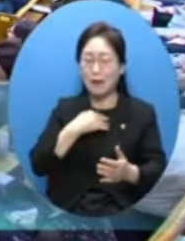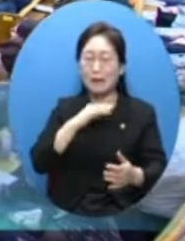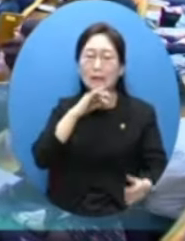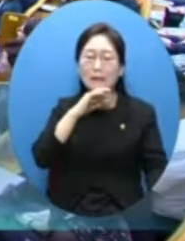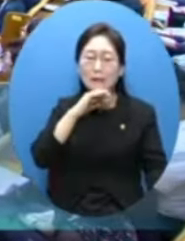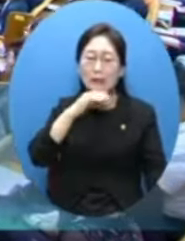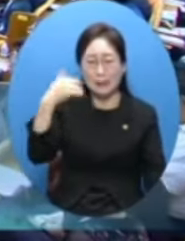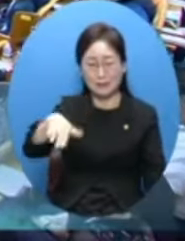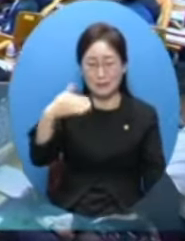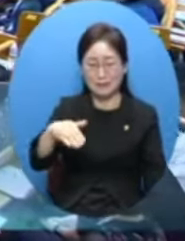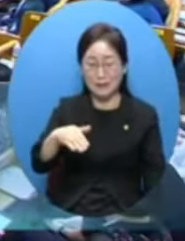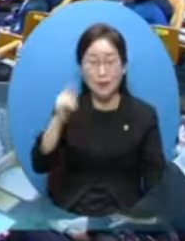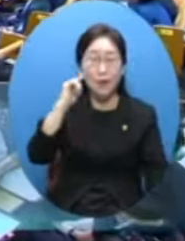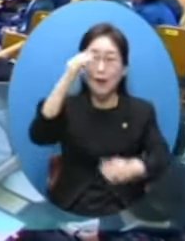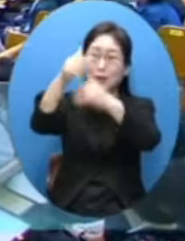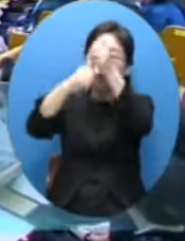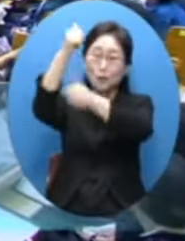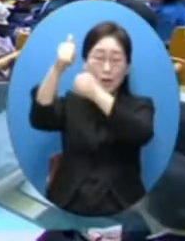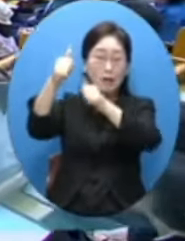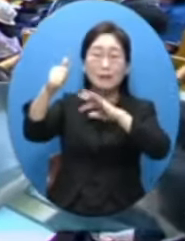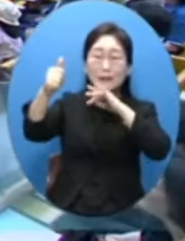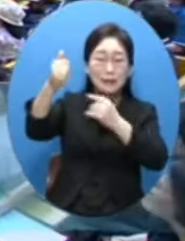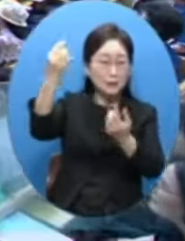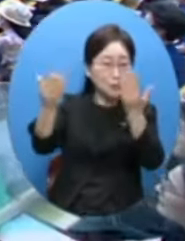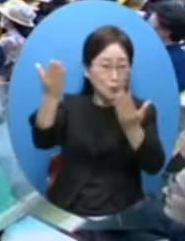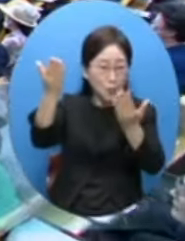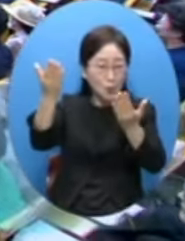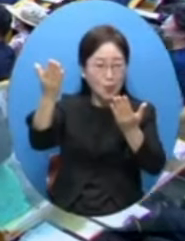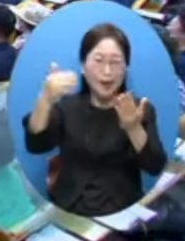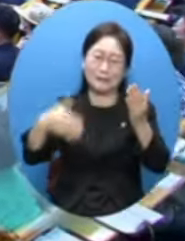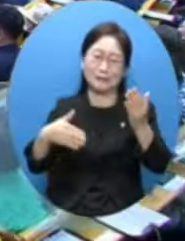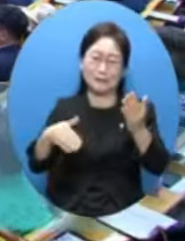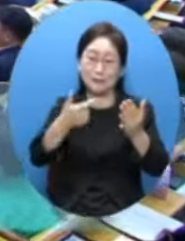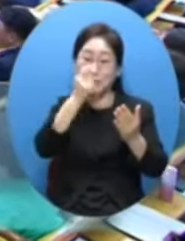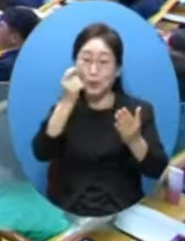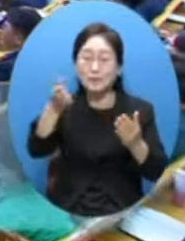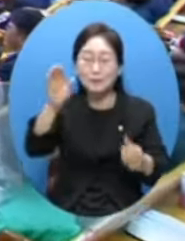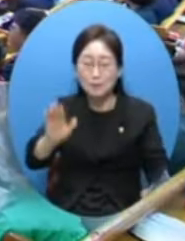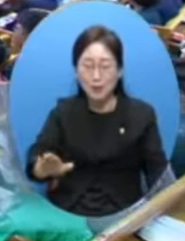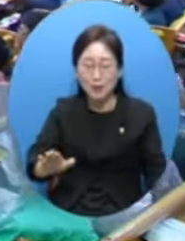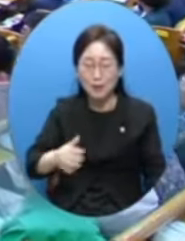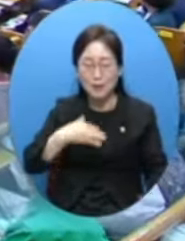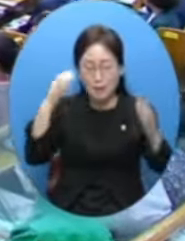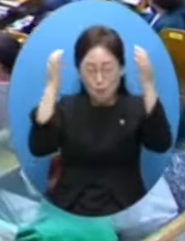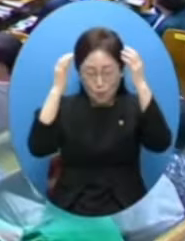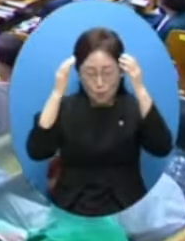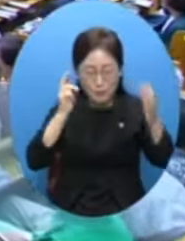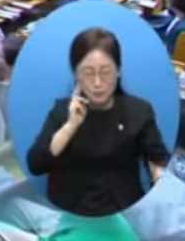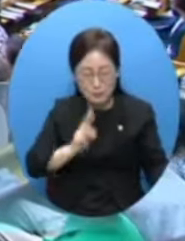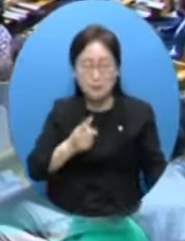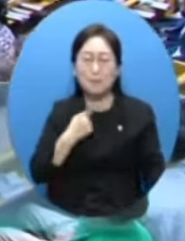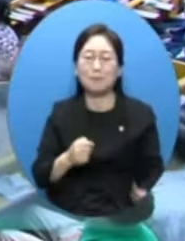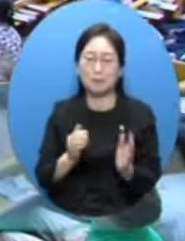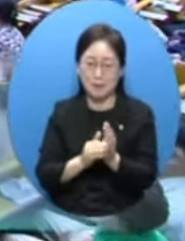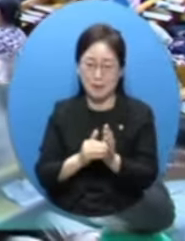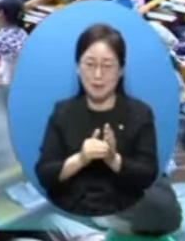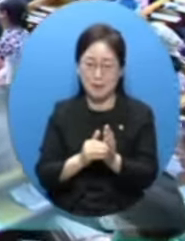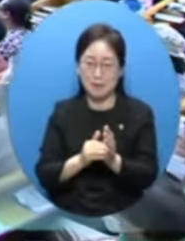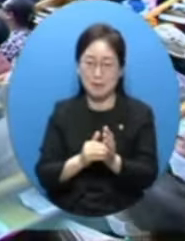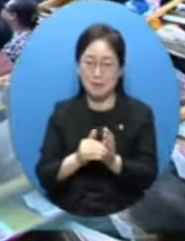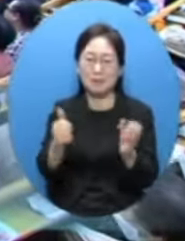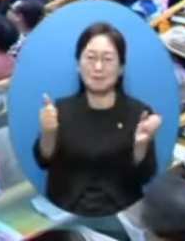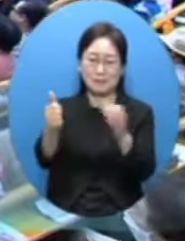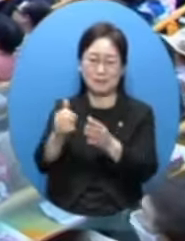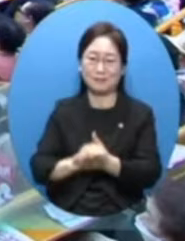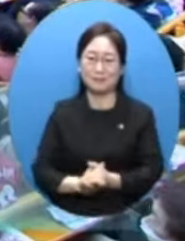우리 조상의 나그네길의 연주에 미치지 못하나 험악한 세월을 보내었나이다 하고.